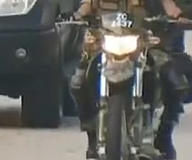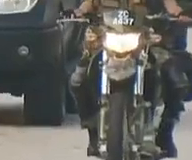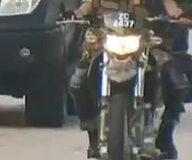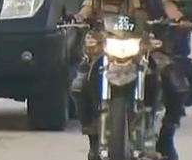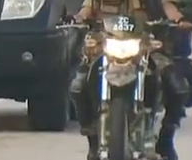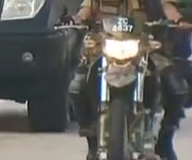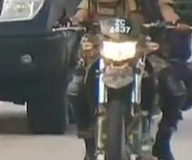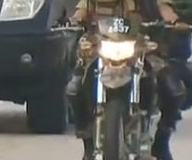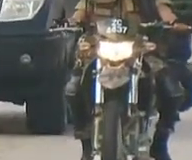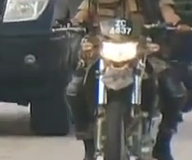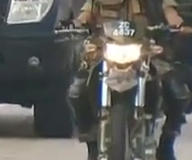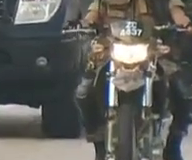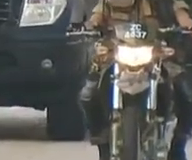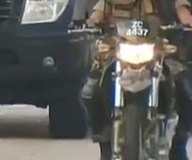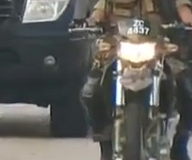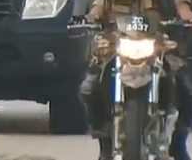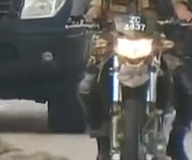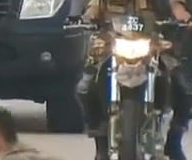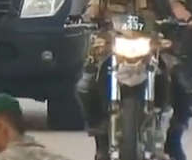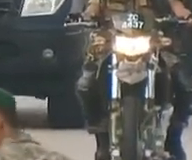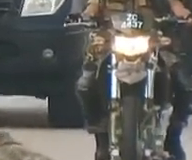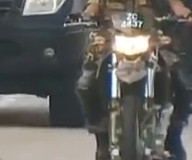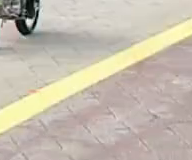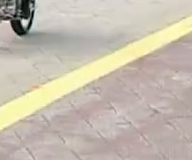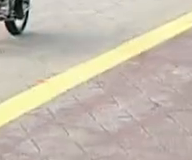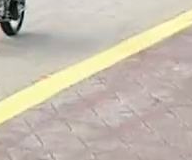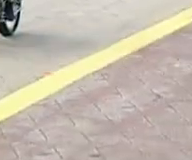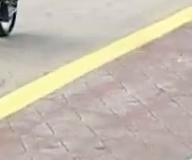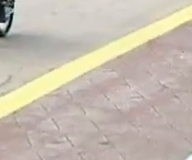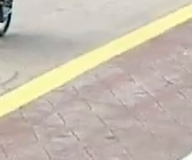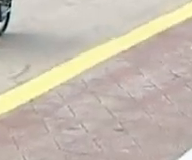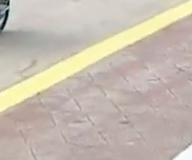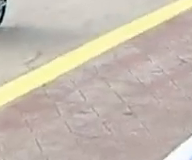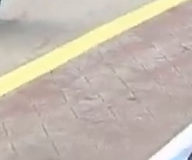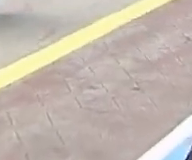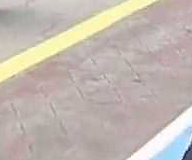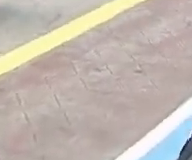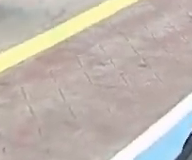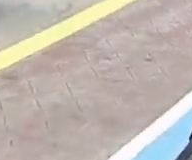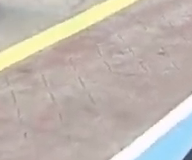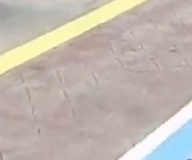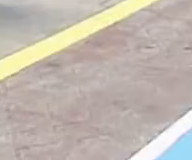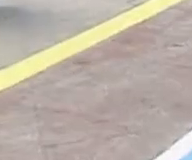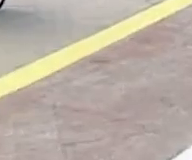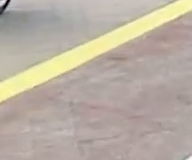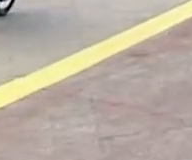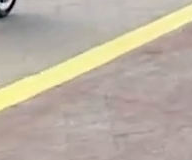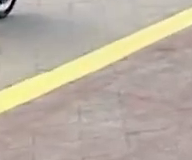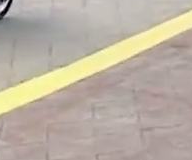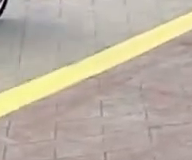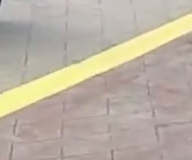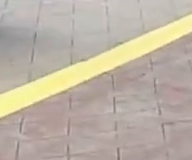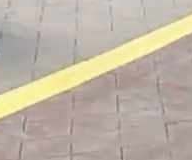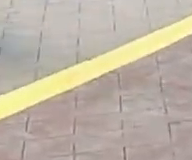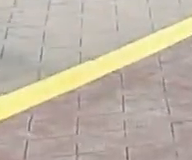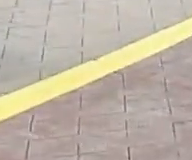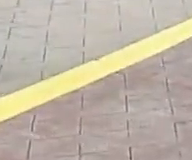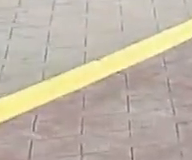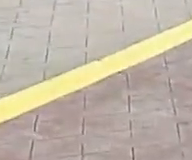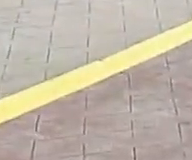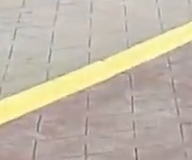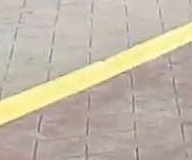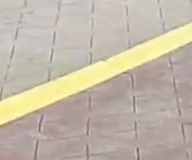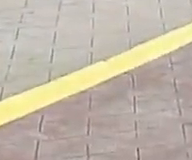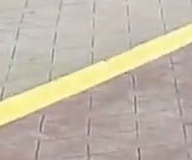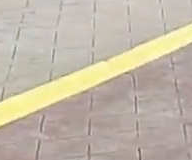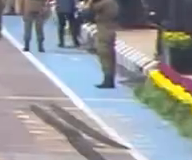4 buah motosikal scrambler berkuasa 250 cc yang digunakan dalam sebarang penugasan.